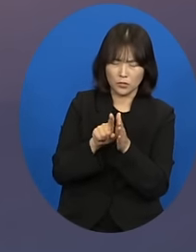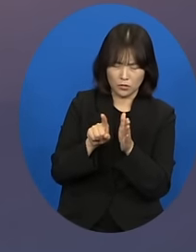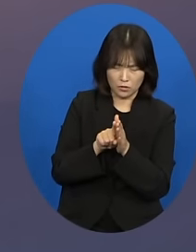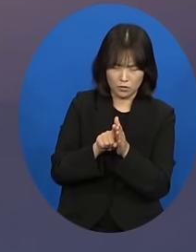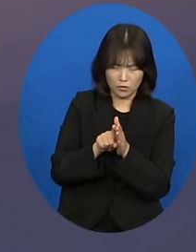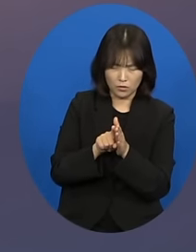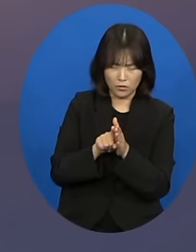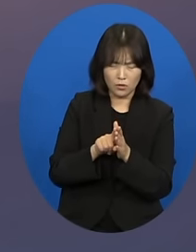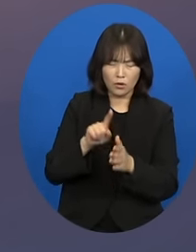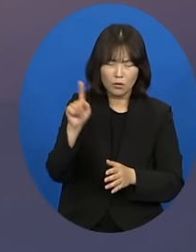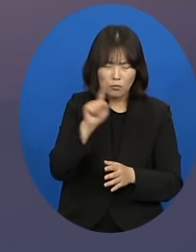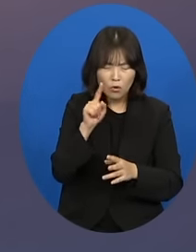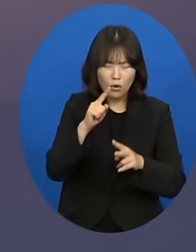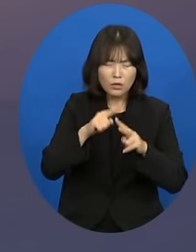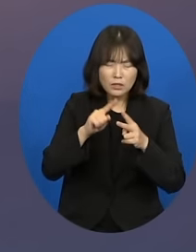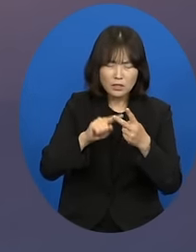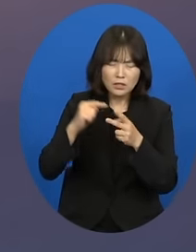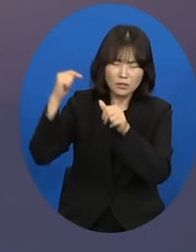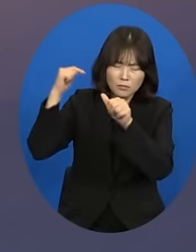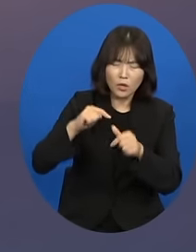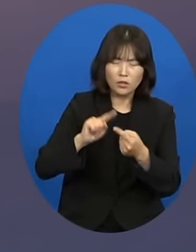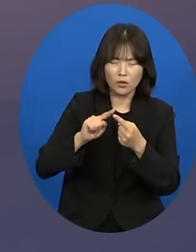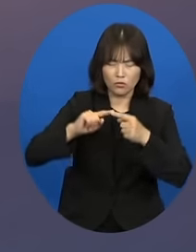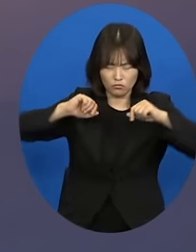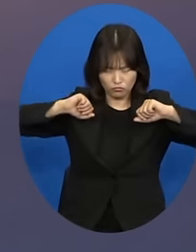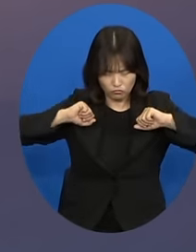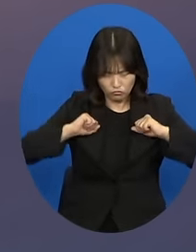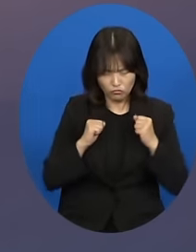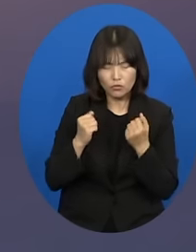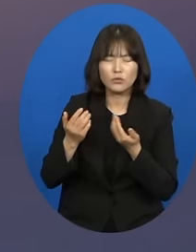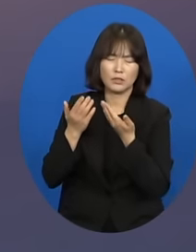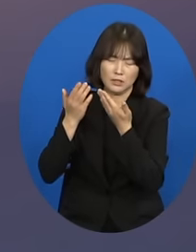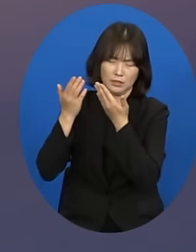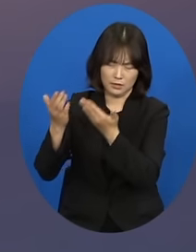무엇이든지 명하는 대로 하겠습니다. 주여,